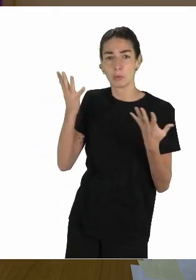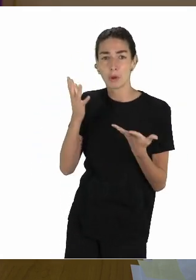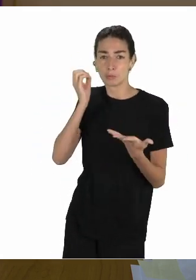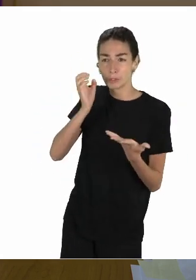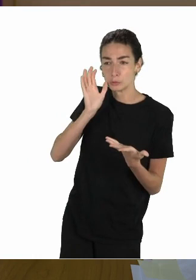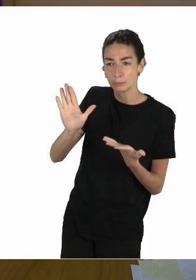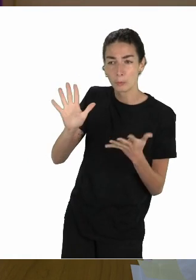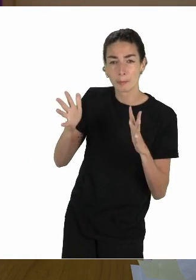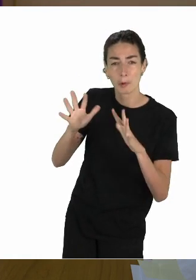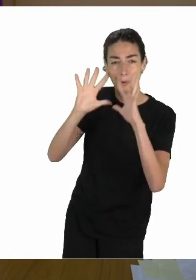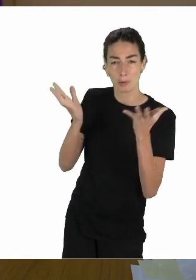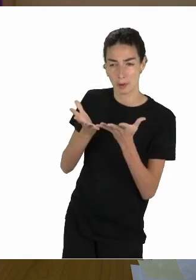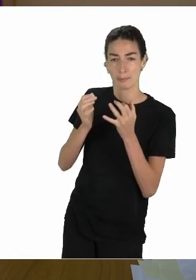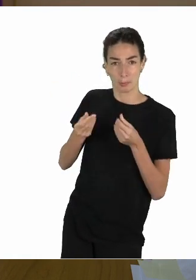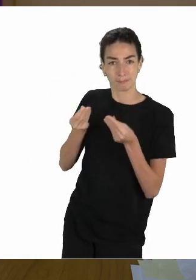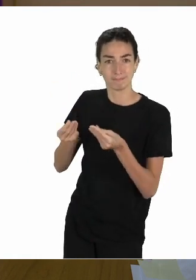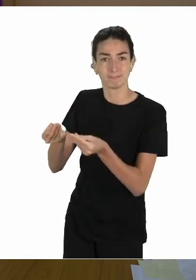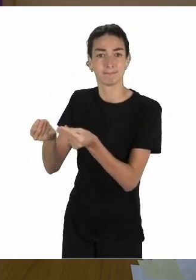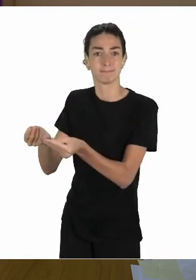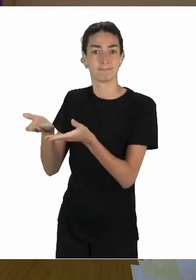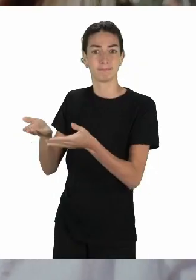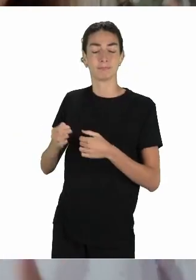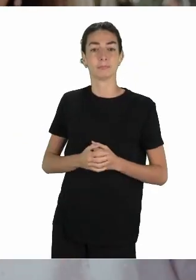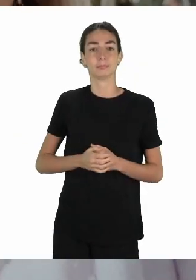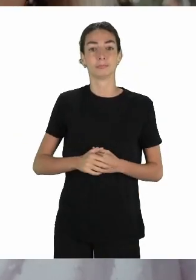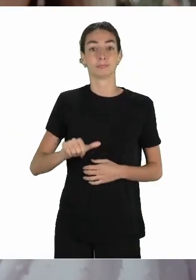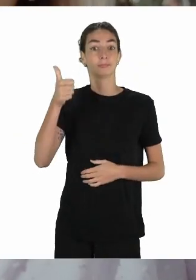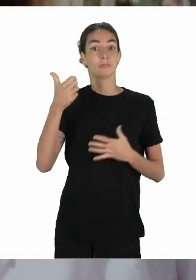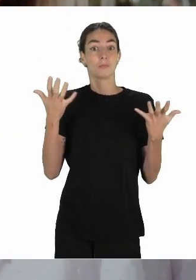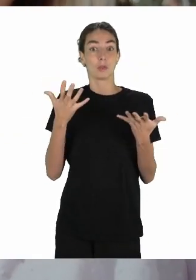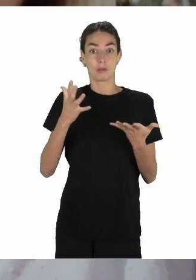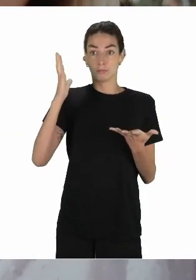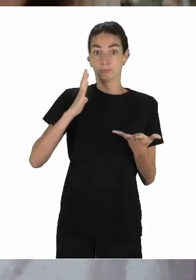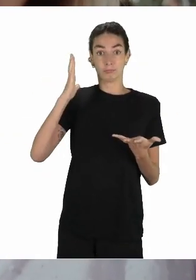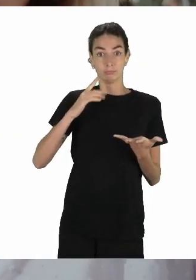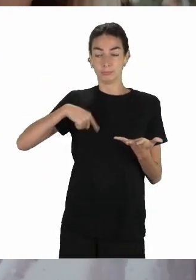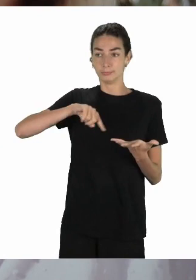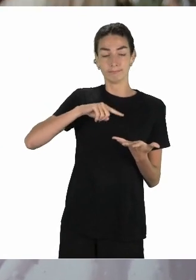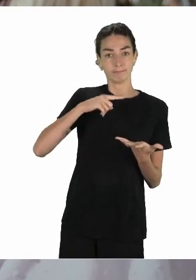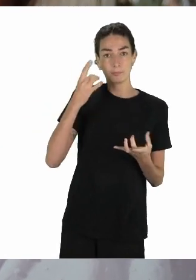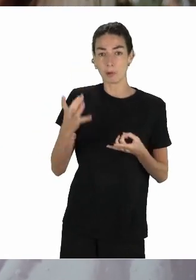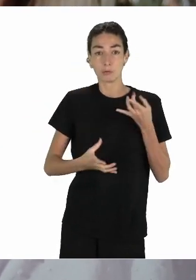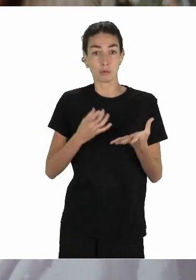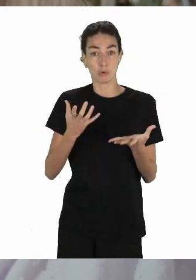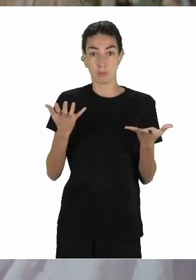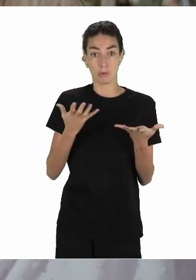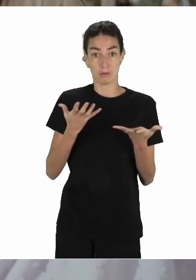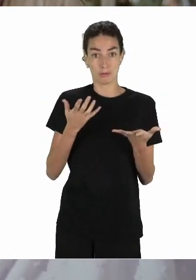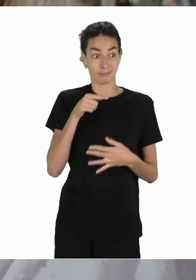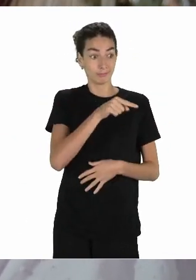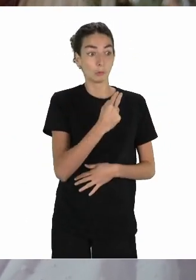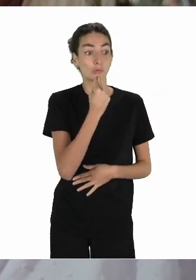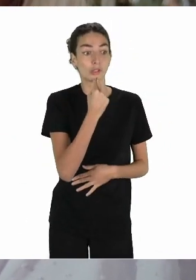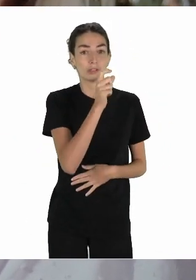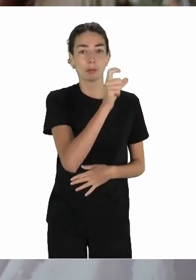puisqu'on a connaissance de ce qui se passe pour elles au quotidien. Et puis surtout, l'élément clé que nous n'avions pas le temps de prendre